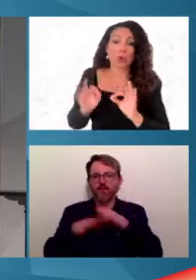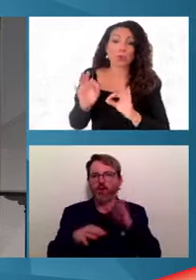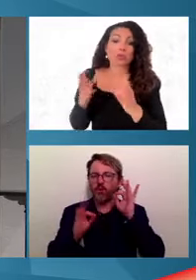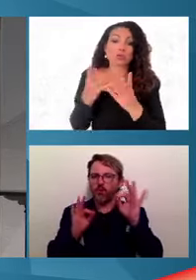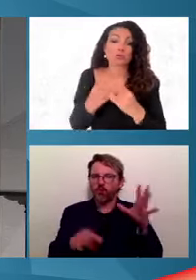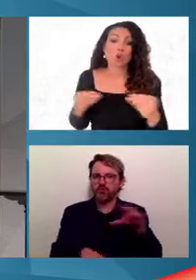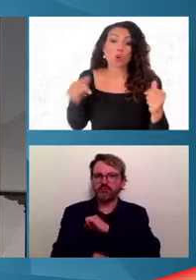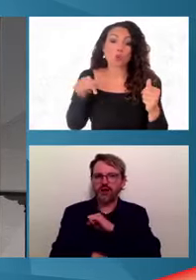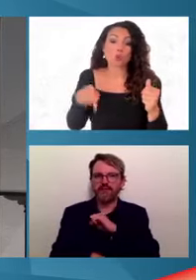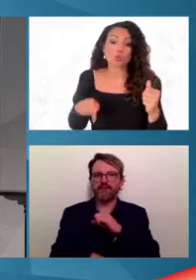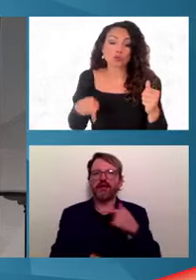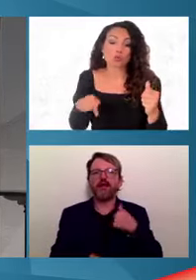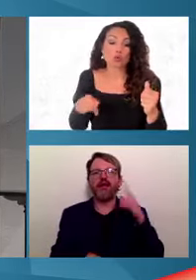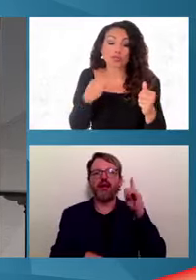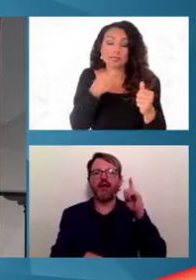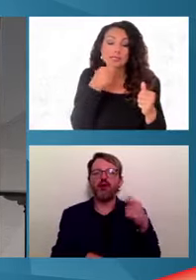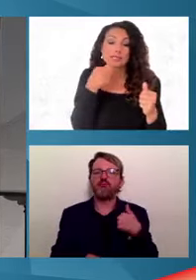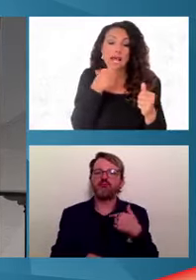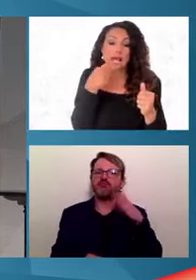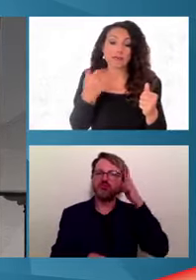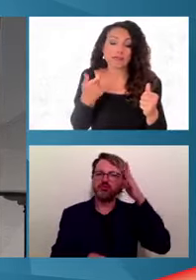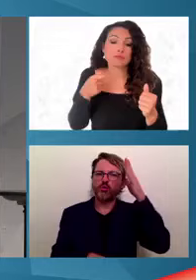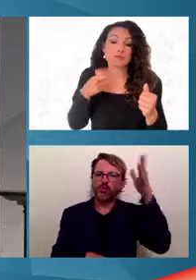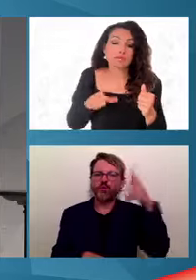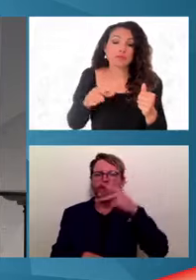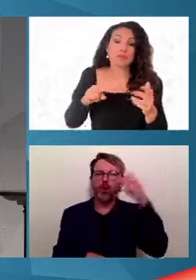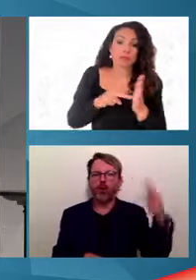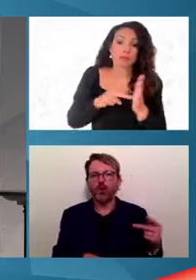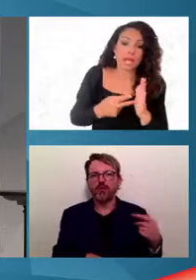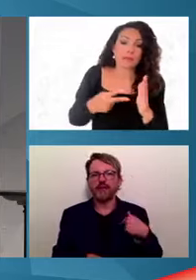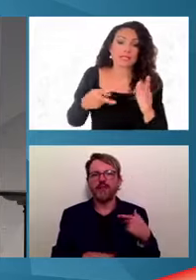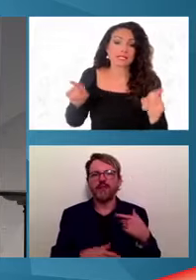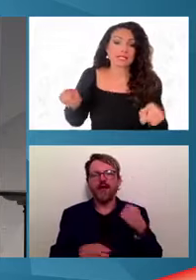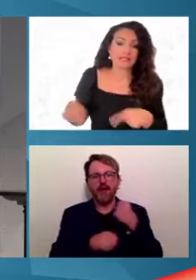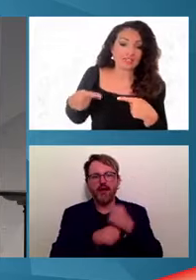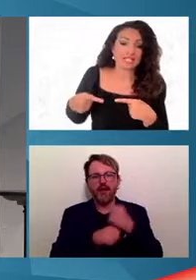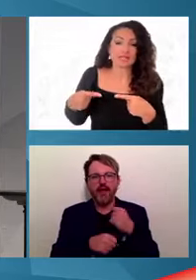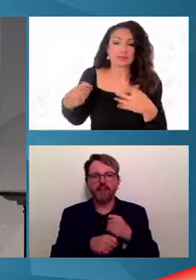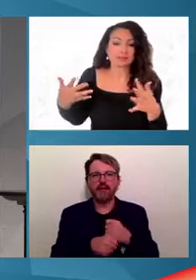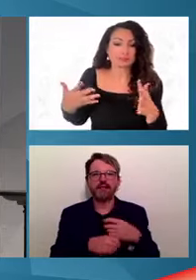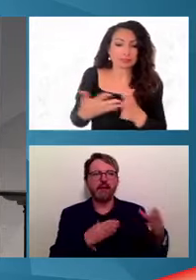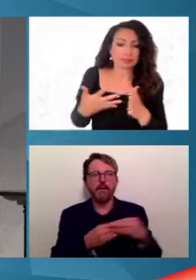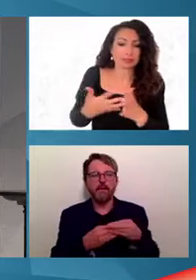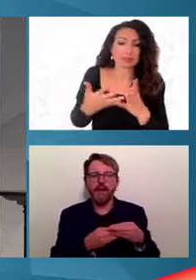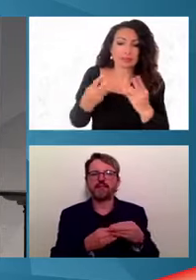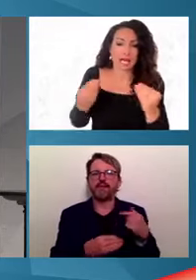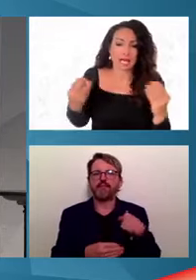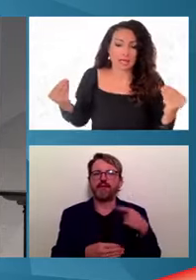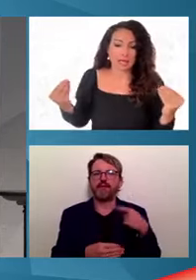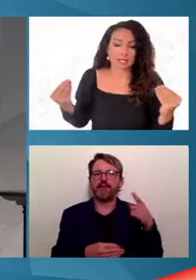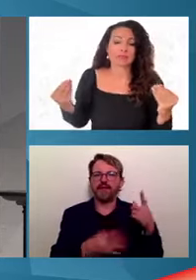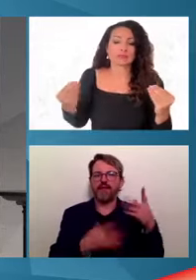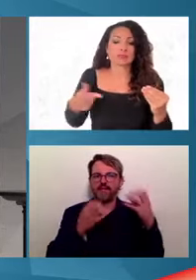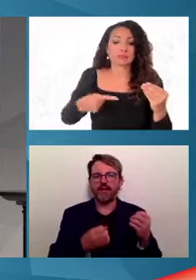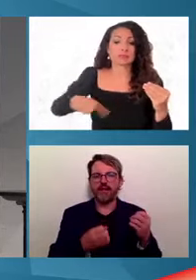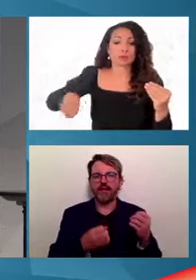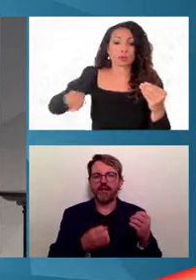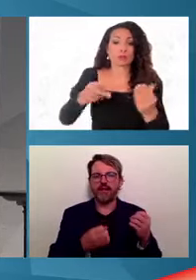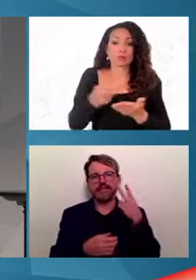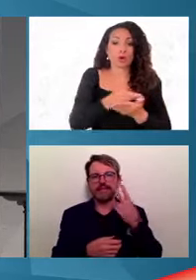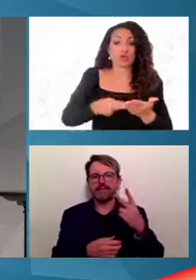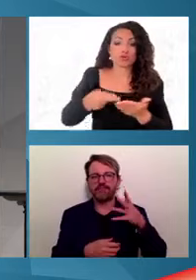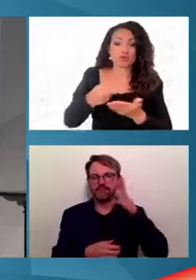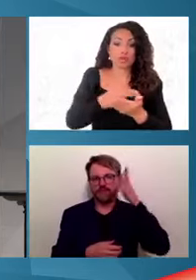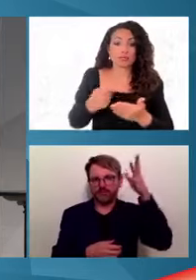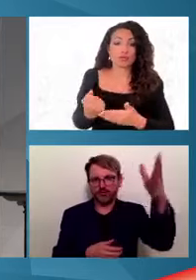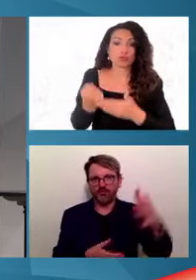gelungen, dass wir Zukunftskonzepte ausgeweitet haben, gemeinsam, die ihre Wirkung erst in Jahren zeigen werden.